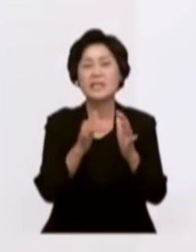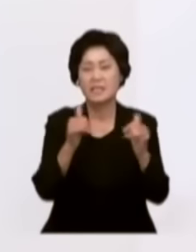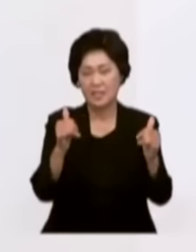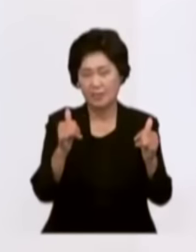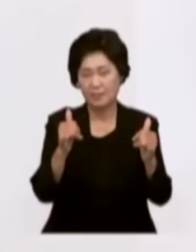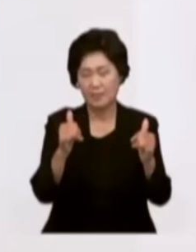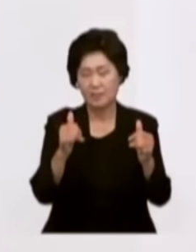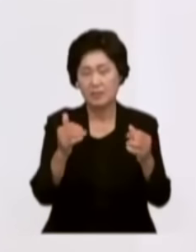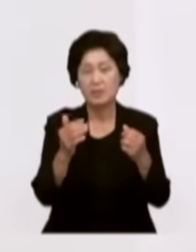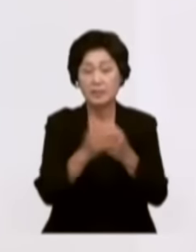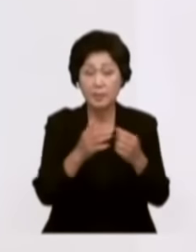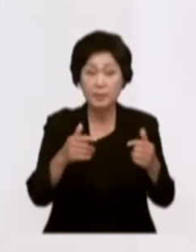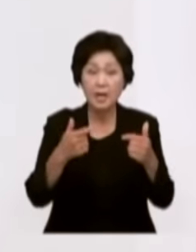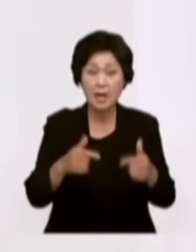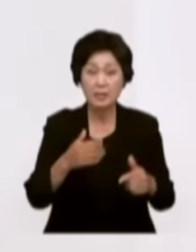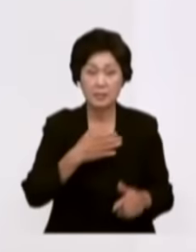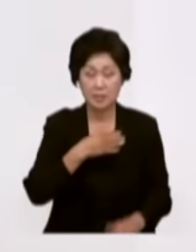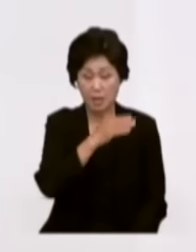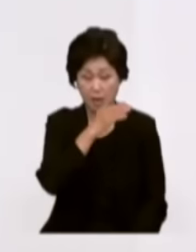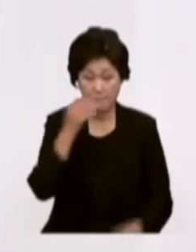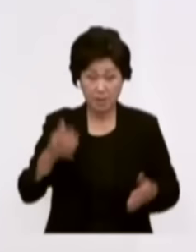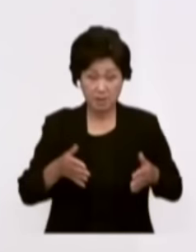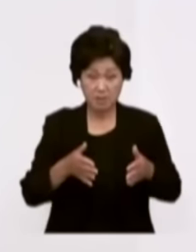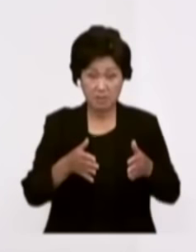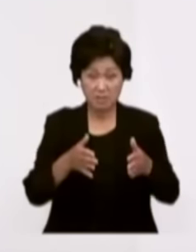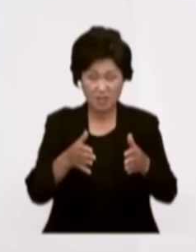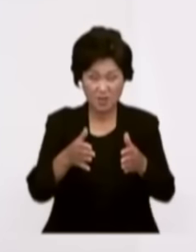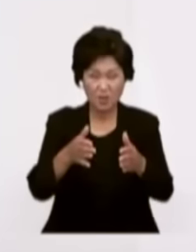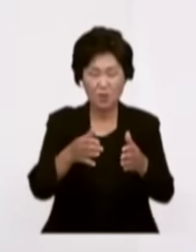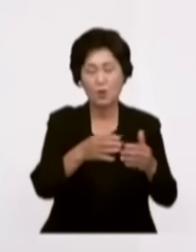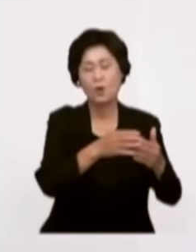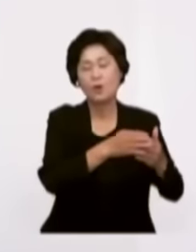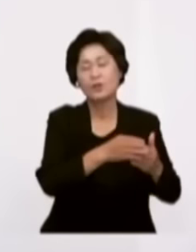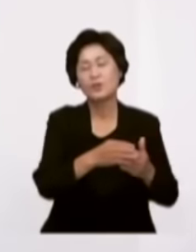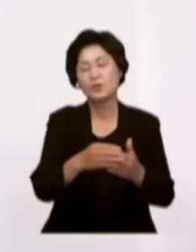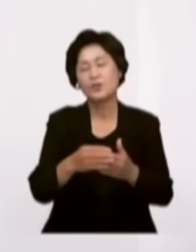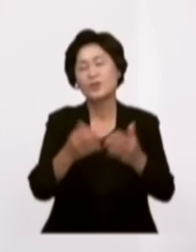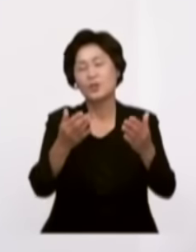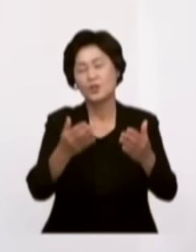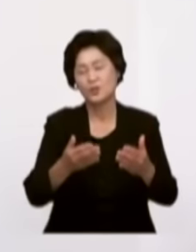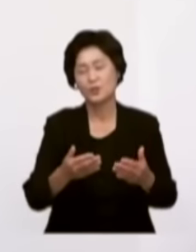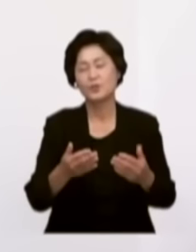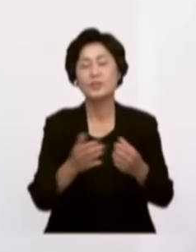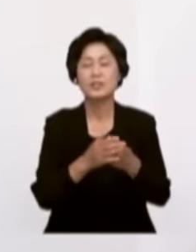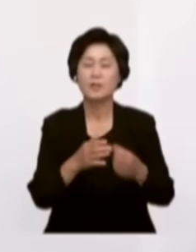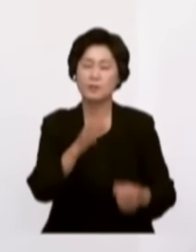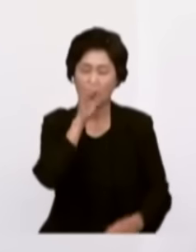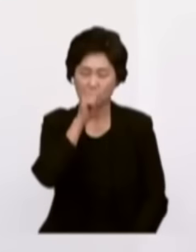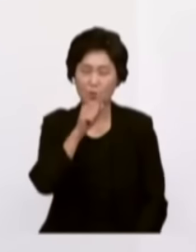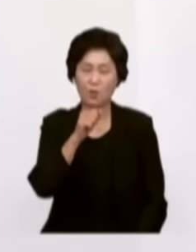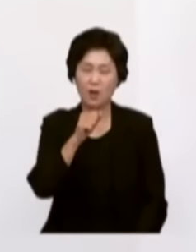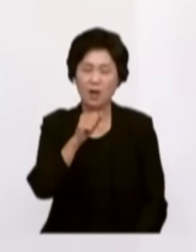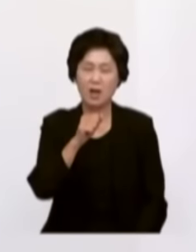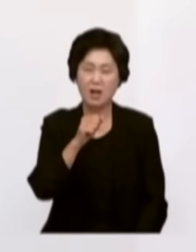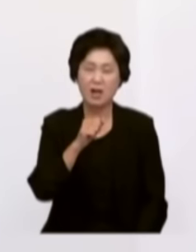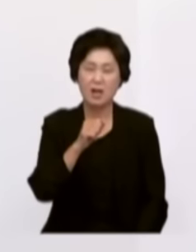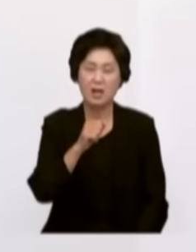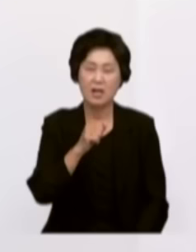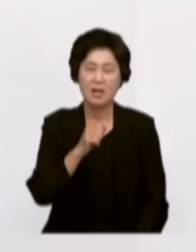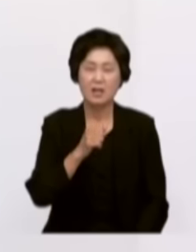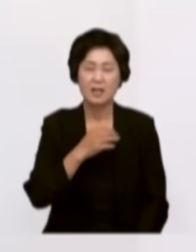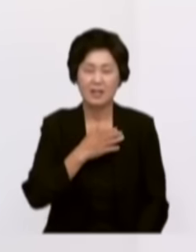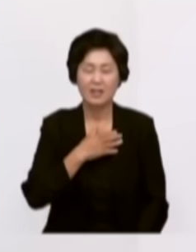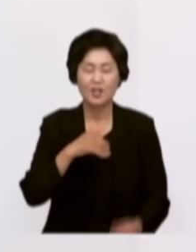예. 항상 제가 올바른 길로 하나님 길로 갈 수 있도록 이끌어주니까 네. 그 주변에 그 저를 이끌어준 고마운 선물들